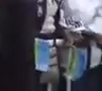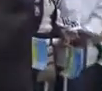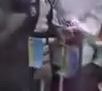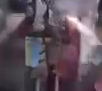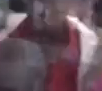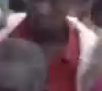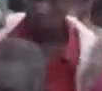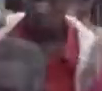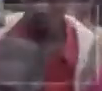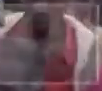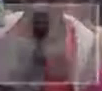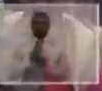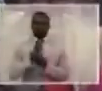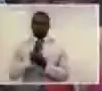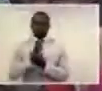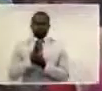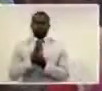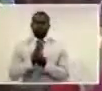murakoze.